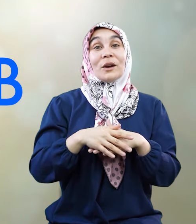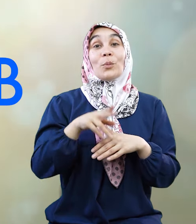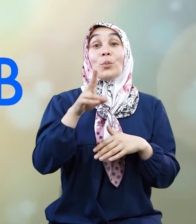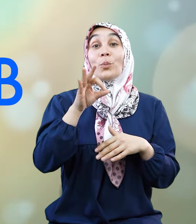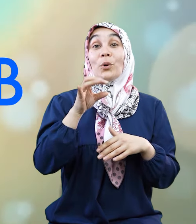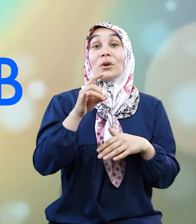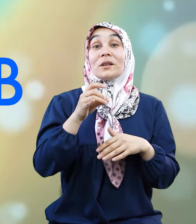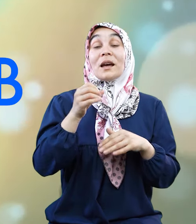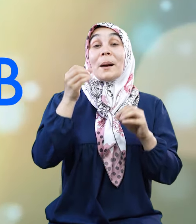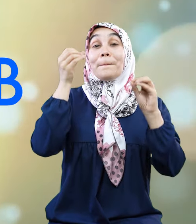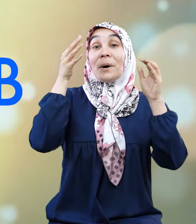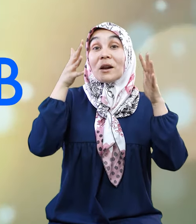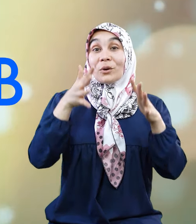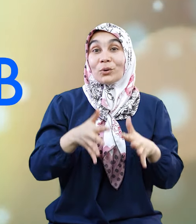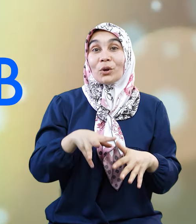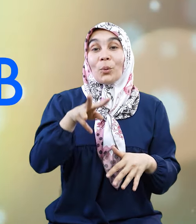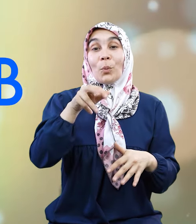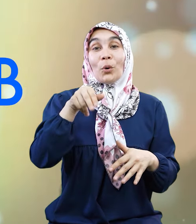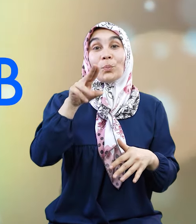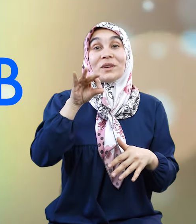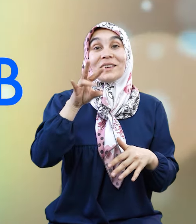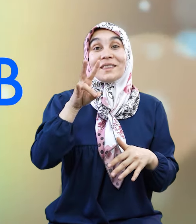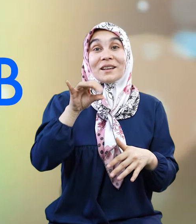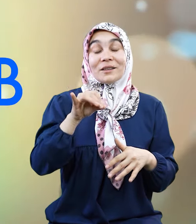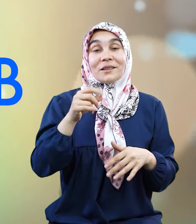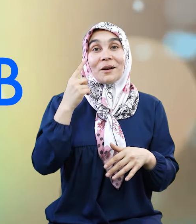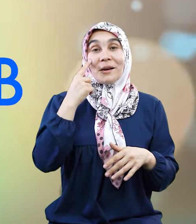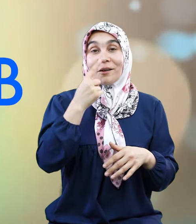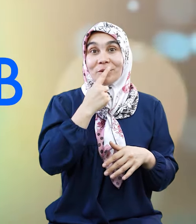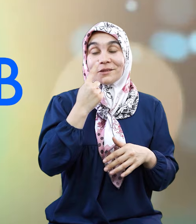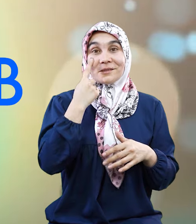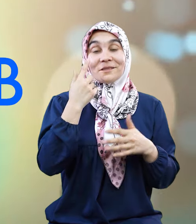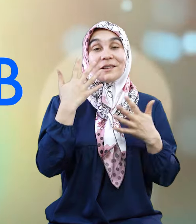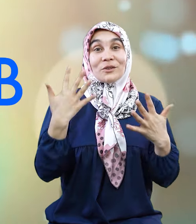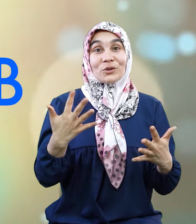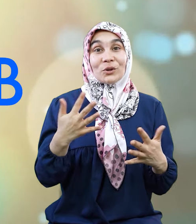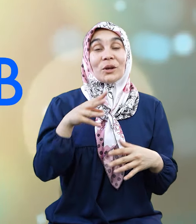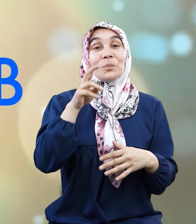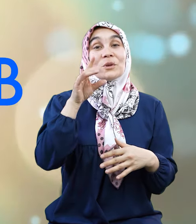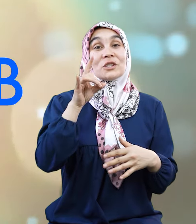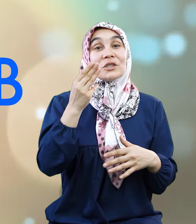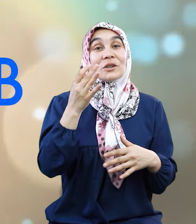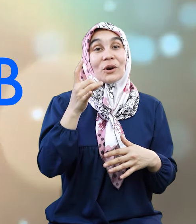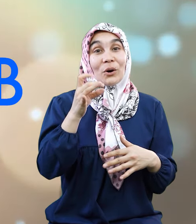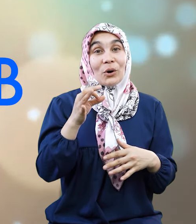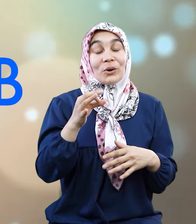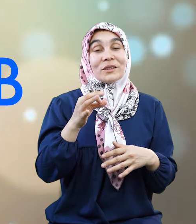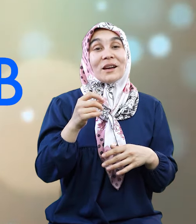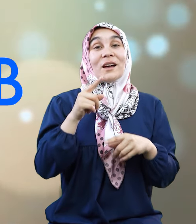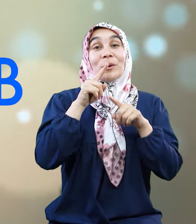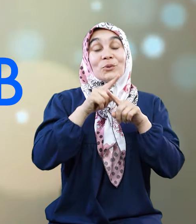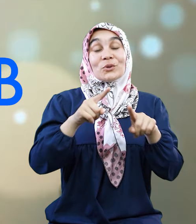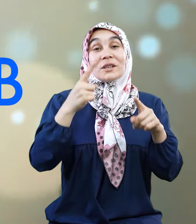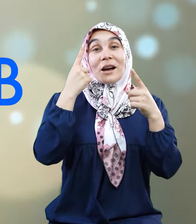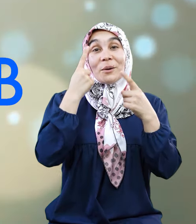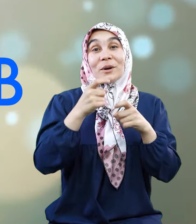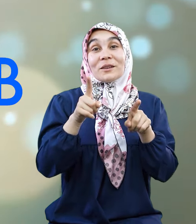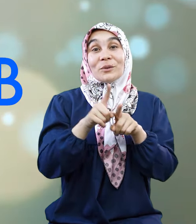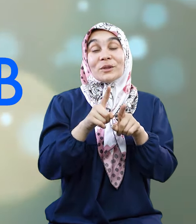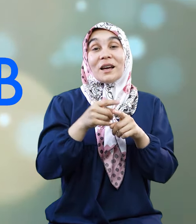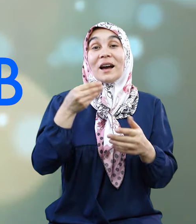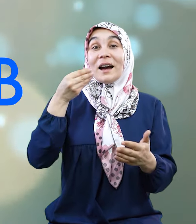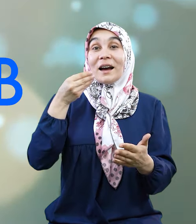ya'ni barakotli. Mubin, ya'ni ochiq ravshan. Bushro, ya'ni xushxabar.